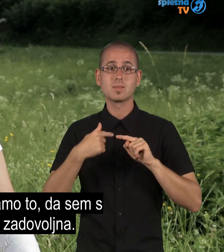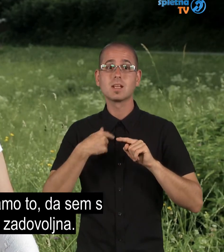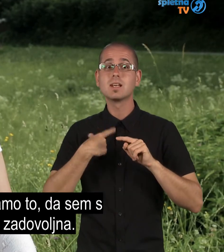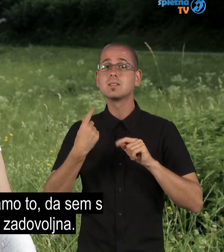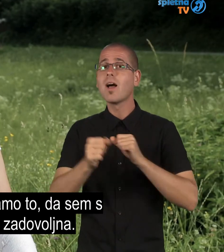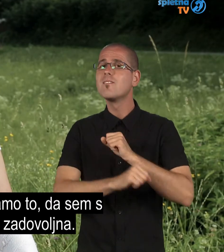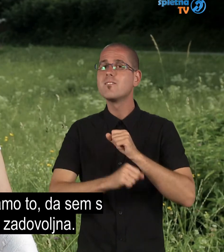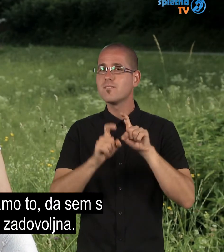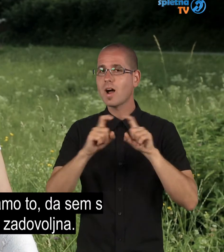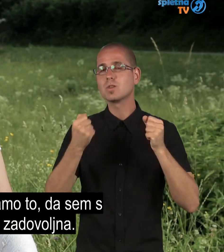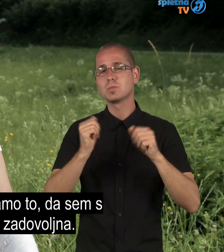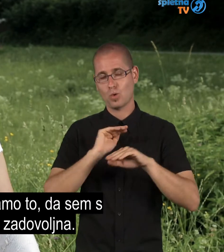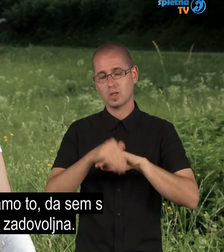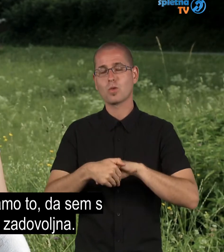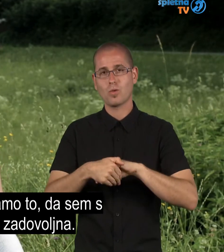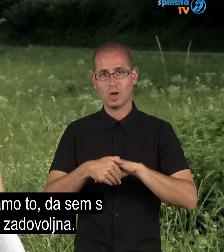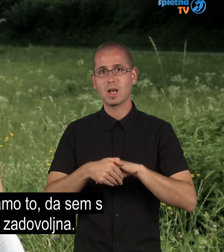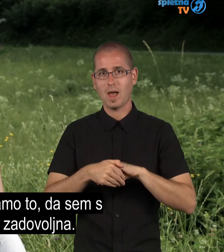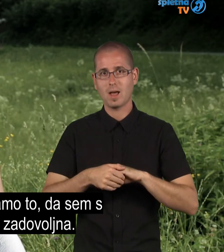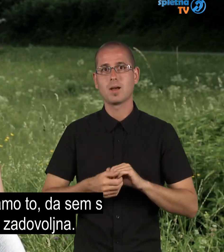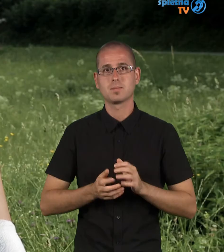sem s faksom zelo zadovoljna.